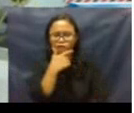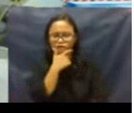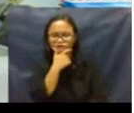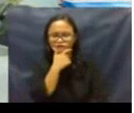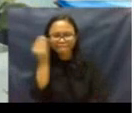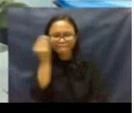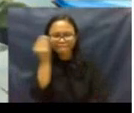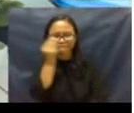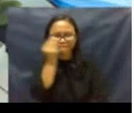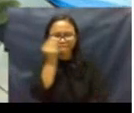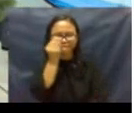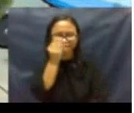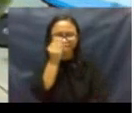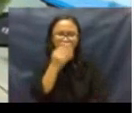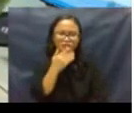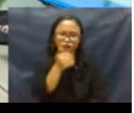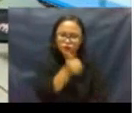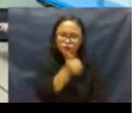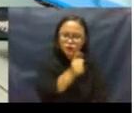Apa iya ya?